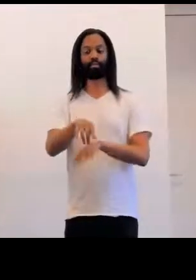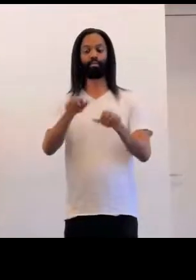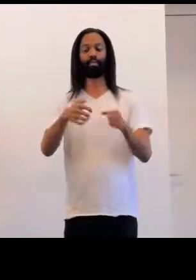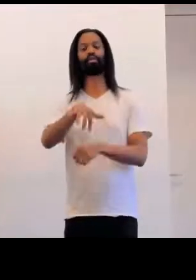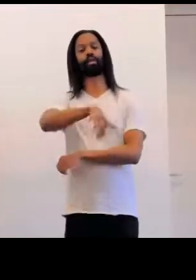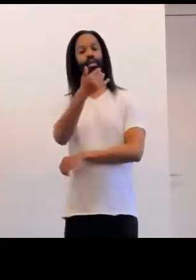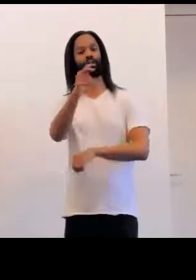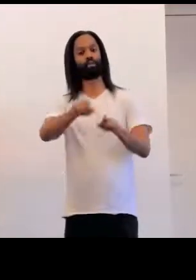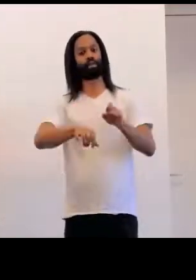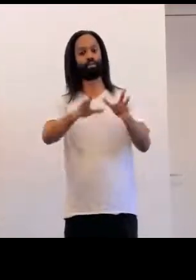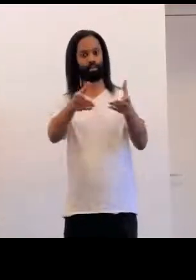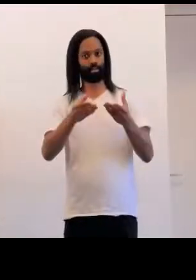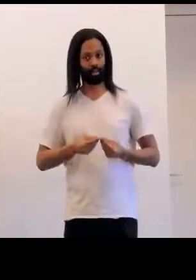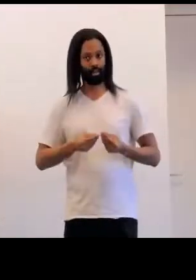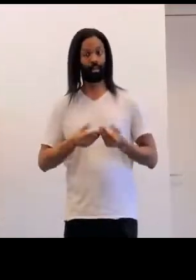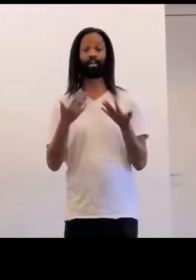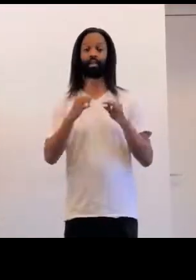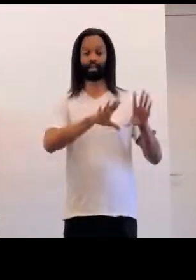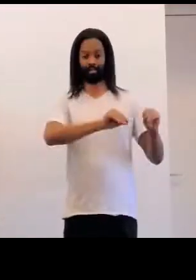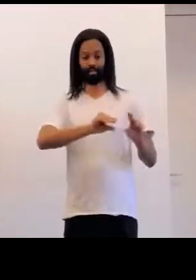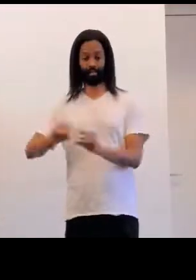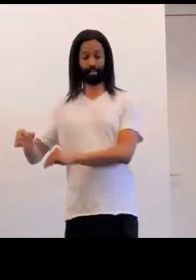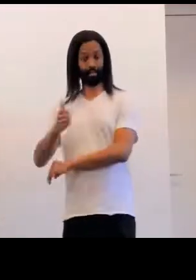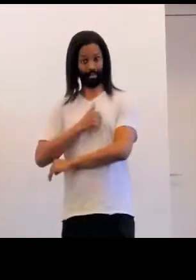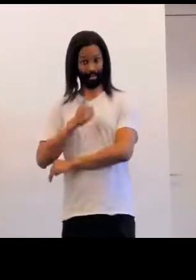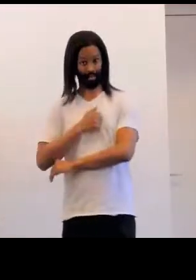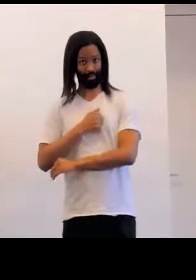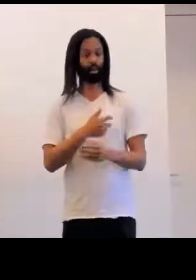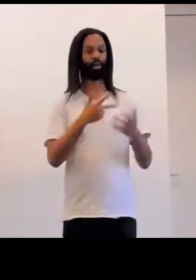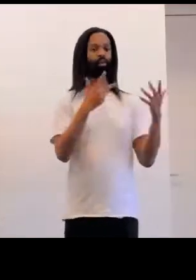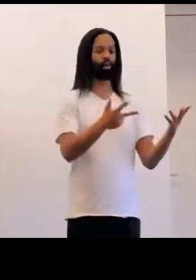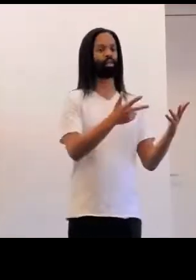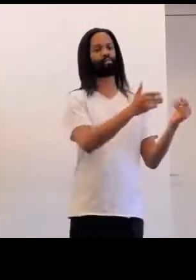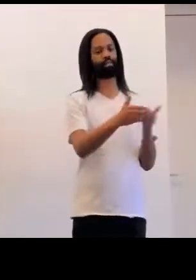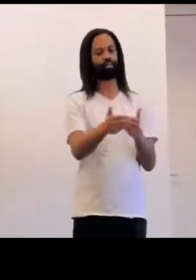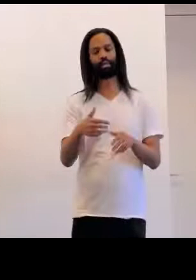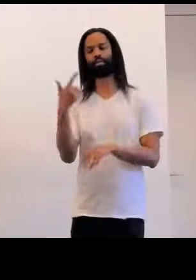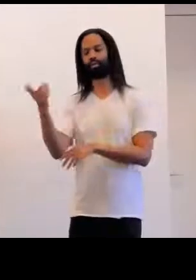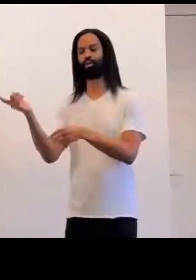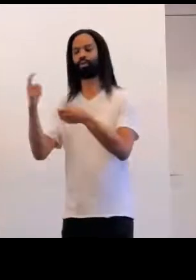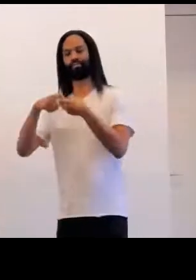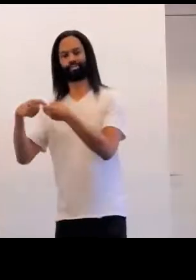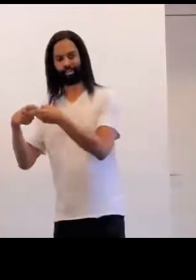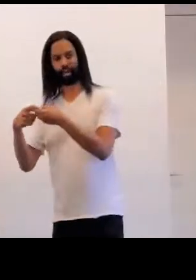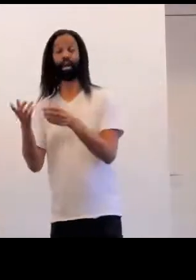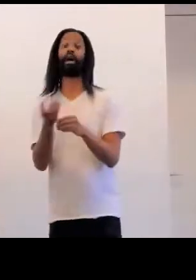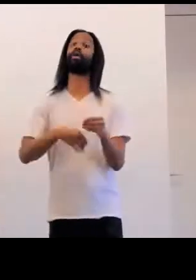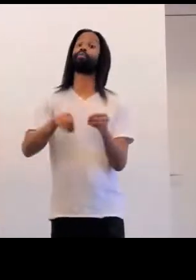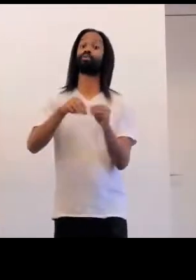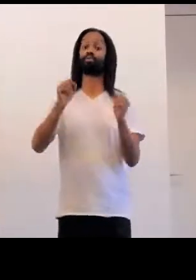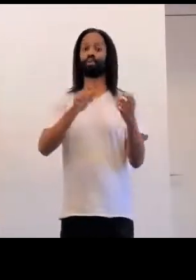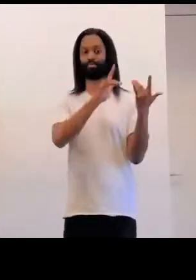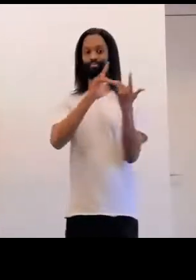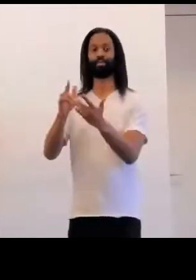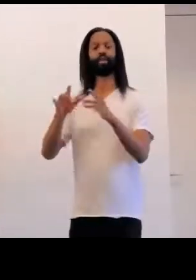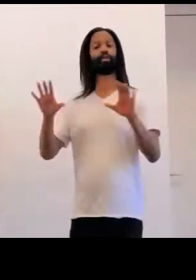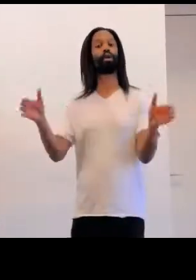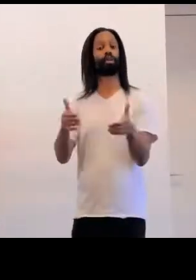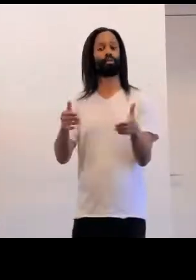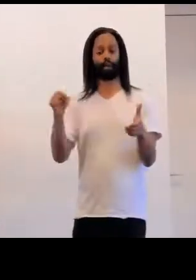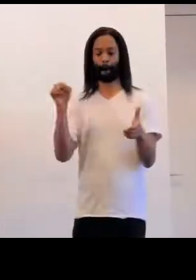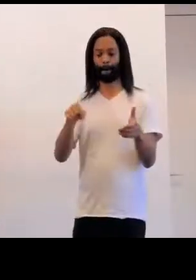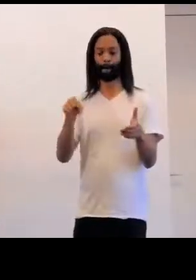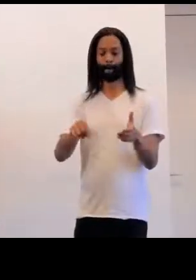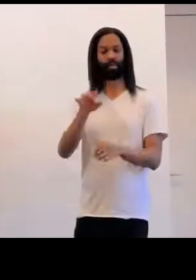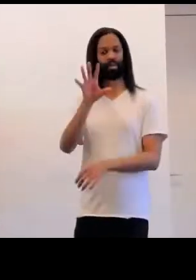habitats individuels constitués de 8 modulaires et de 2 caravanes, et également d'un dortoir collectif pouvant accueillir